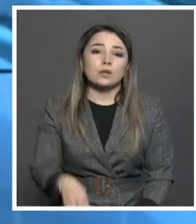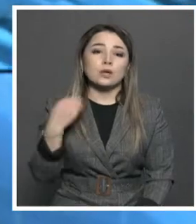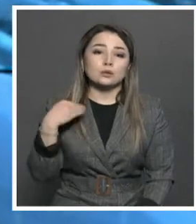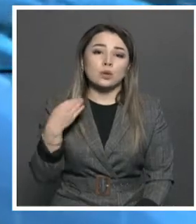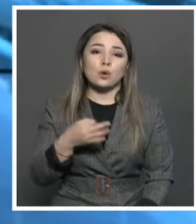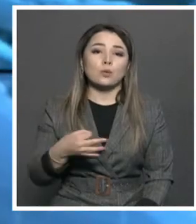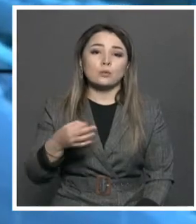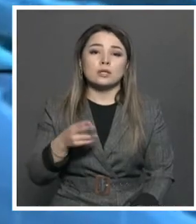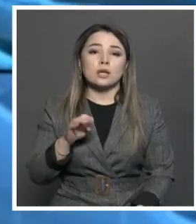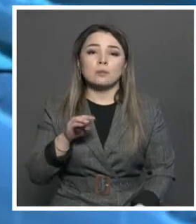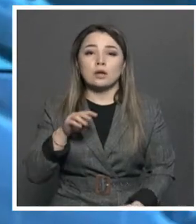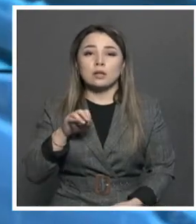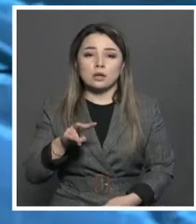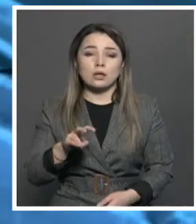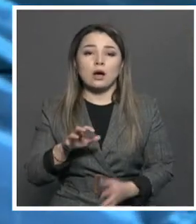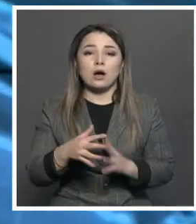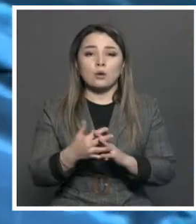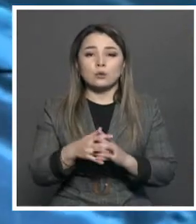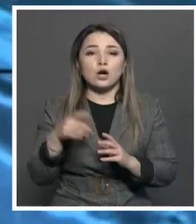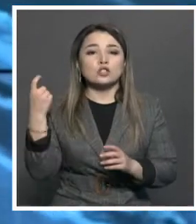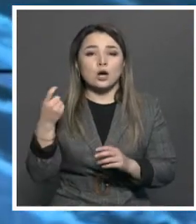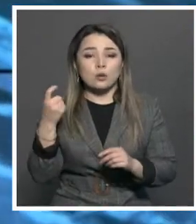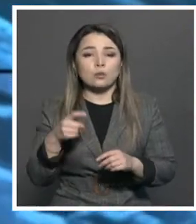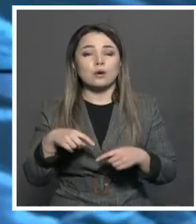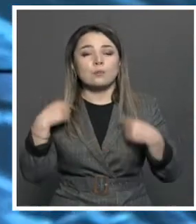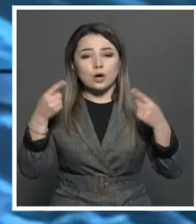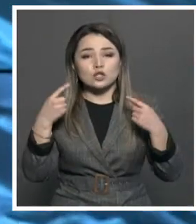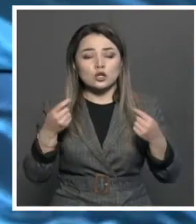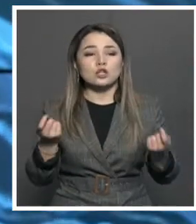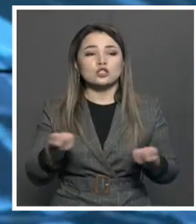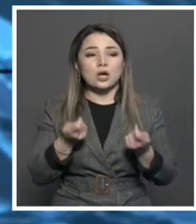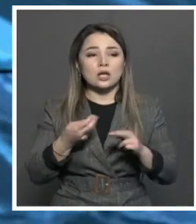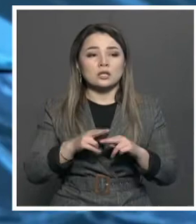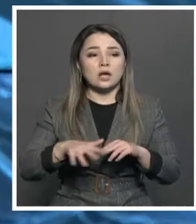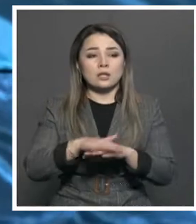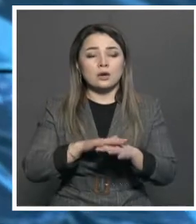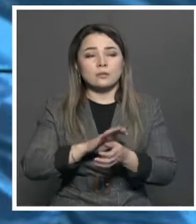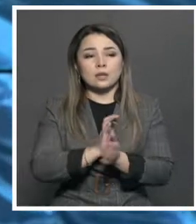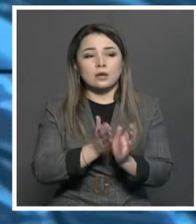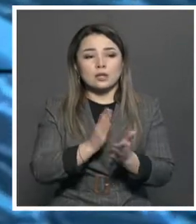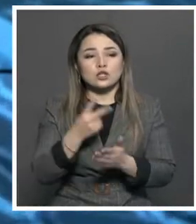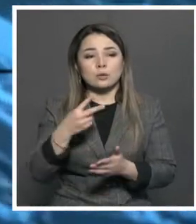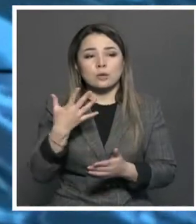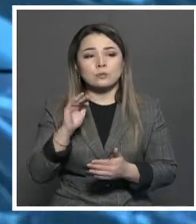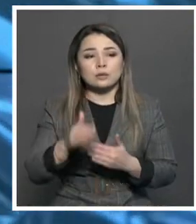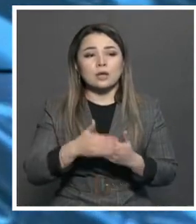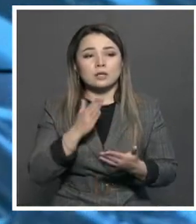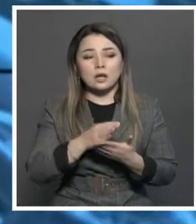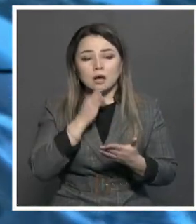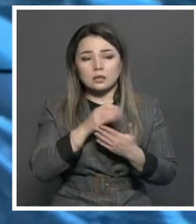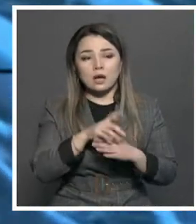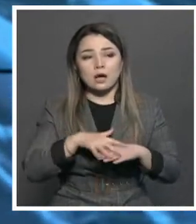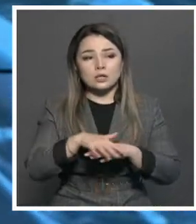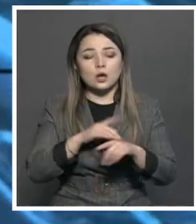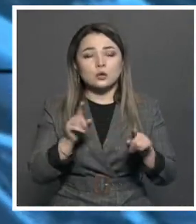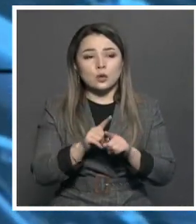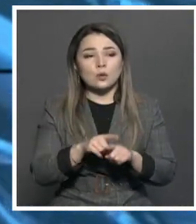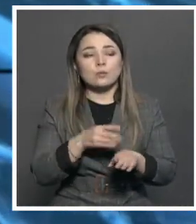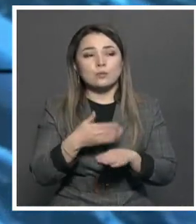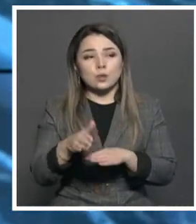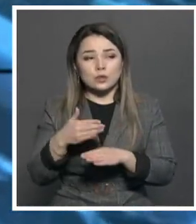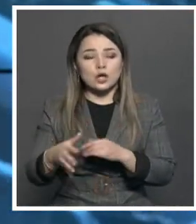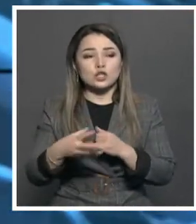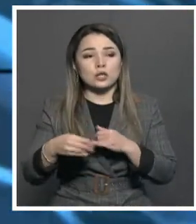Түркістан облысы Темірлан ауылының шаруалары мал жаятын жерден тарығып отыр. 25 мыңнан аса халқы бар ауылдағы жайылымға бөлген